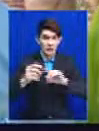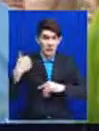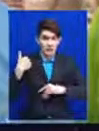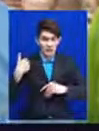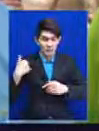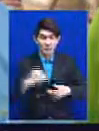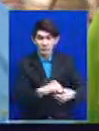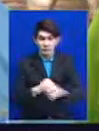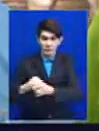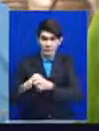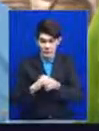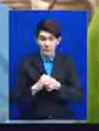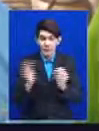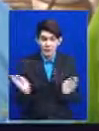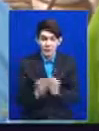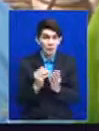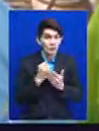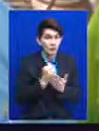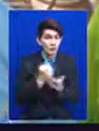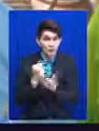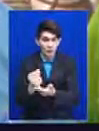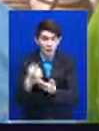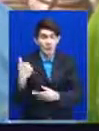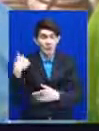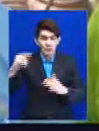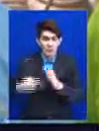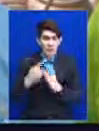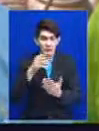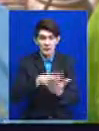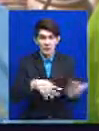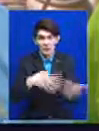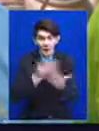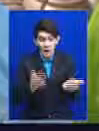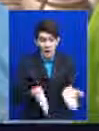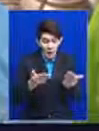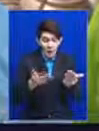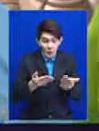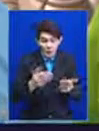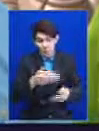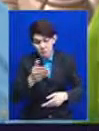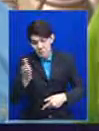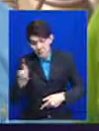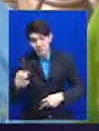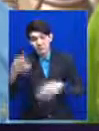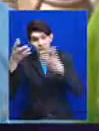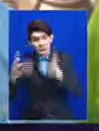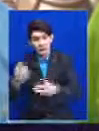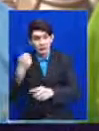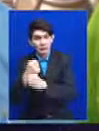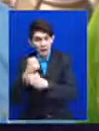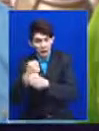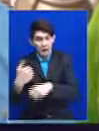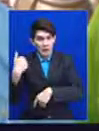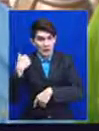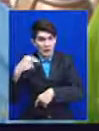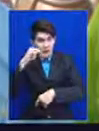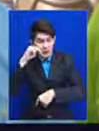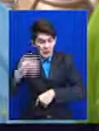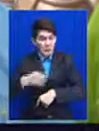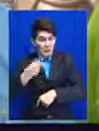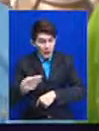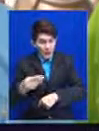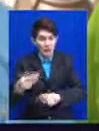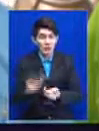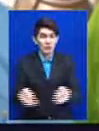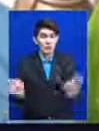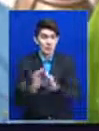ำลังกันเป็นหนึ่งเดียวในการที่ให้ความช่วยเหลือก็เริ่มจากมาตรการเบาไปถึงมาตรการที่หนักนะครับไม่ว่าจะเป็นการเติมน้ำในครัว